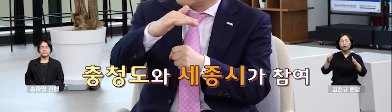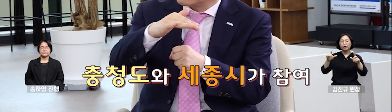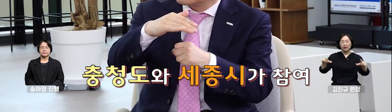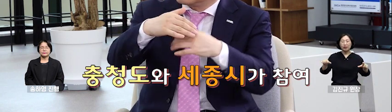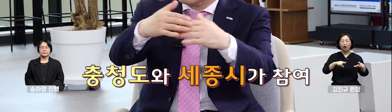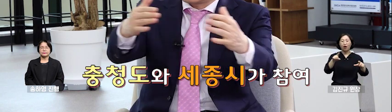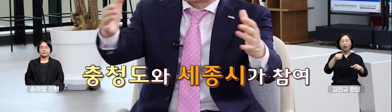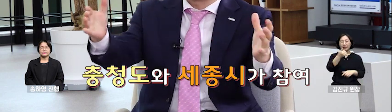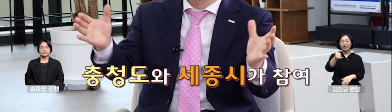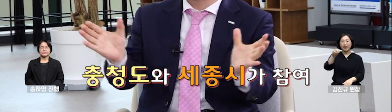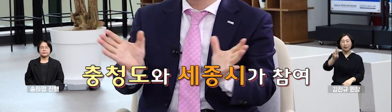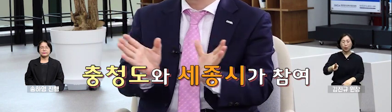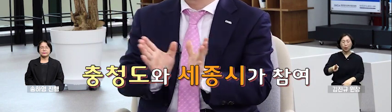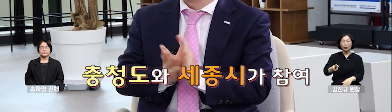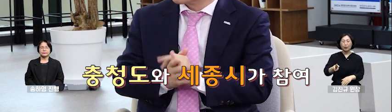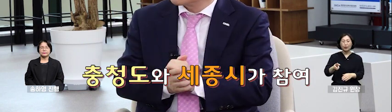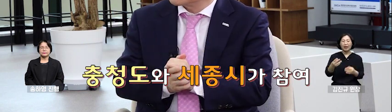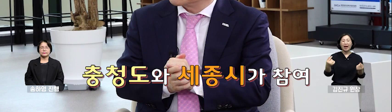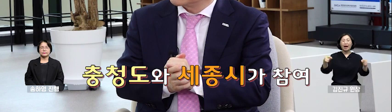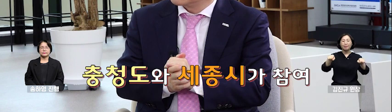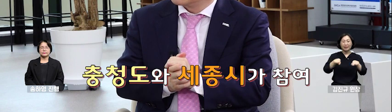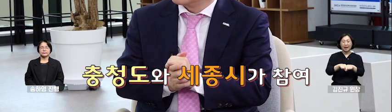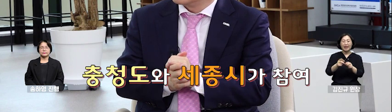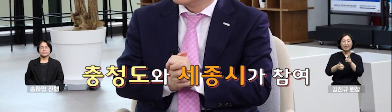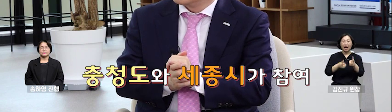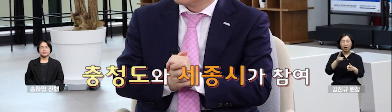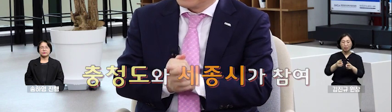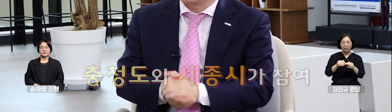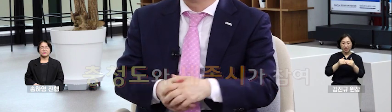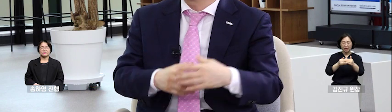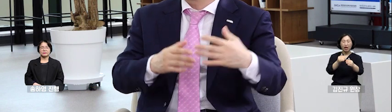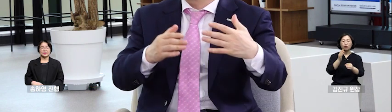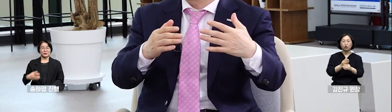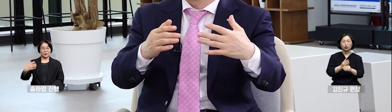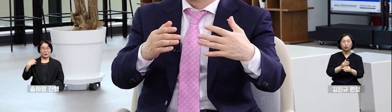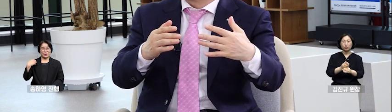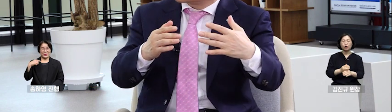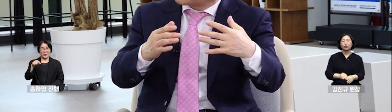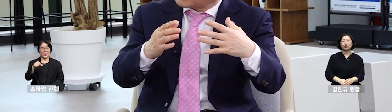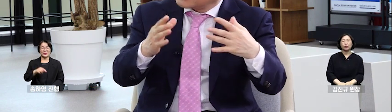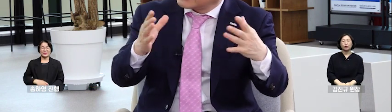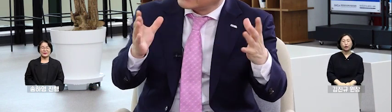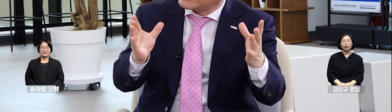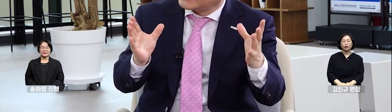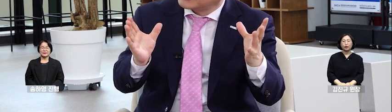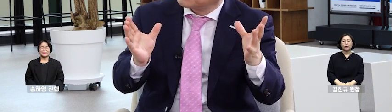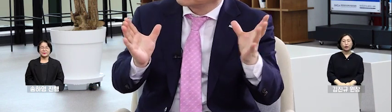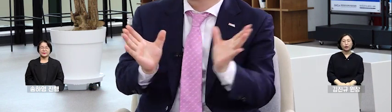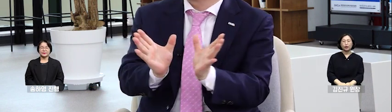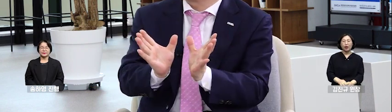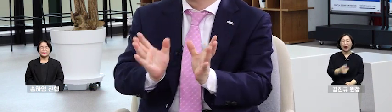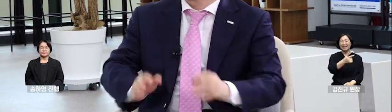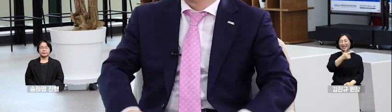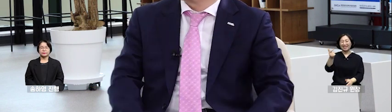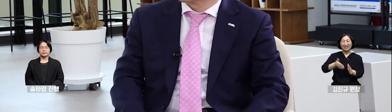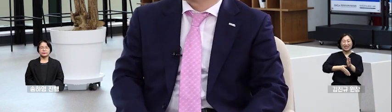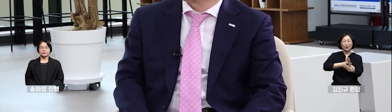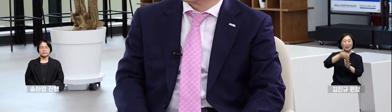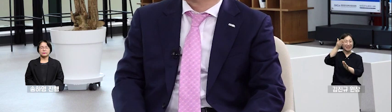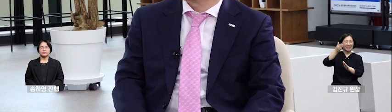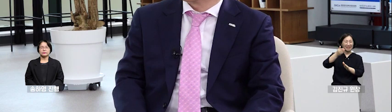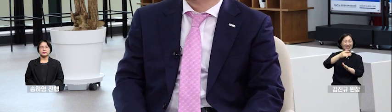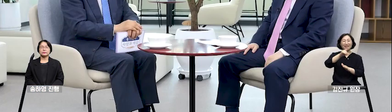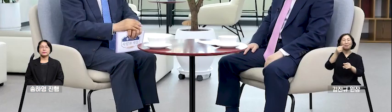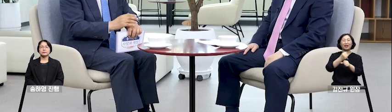참여기간 되서 같이 사업을 좀 진행을 하고 있습니다 를 주도 하시고 근데 영어 어떻게 메가시티 의 모습이다 이렇게 보시면 거